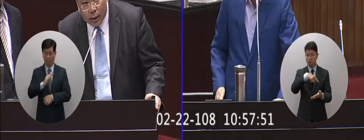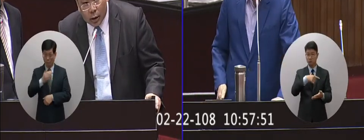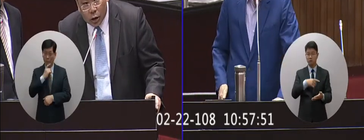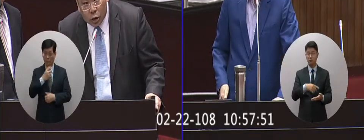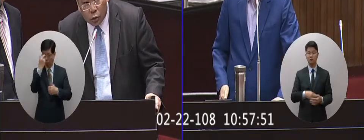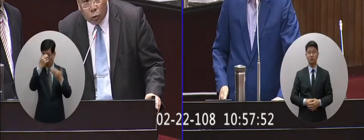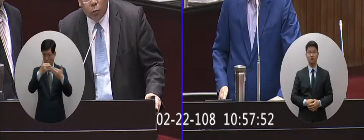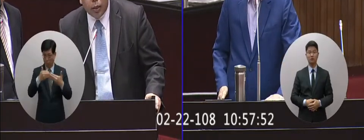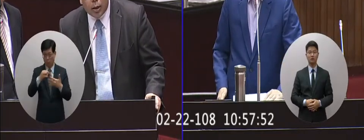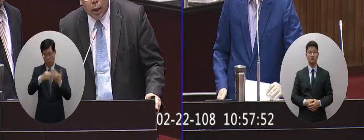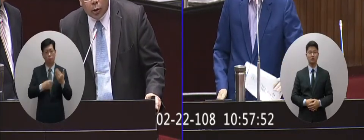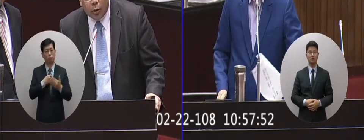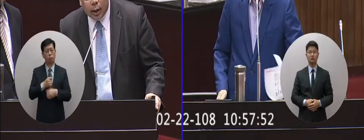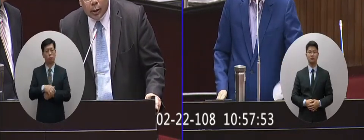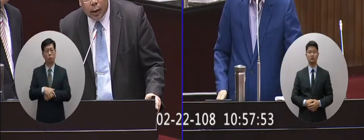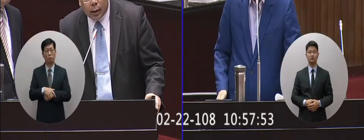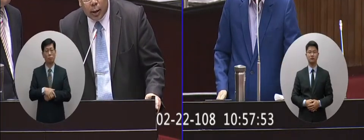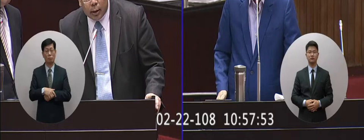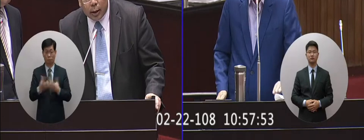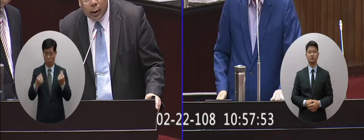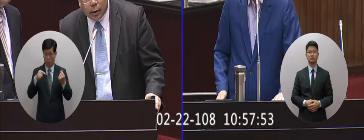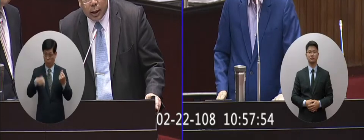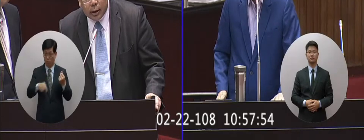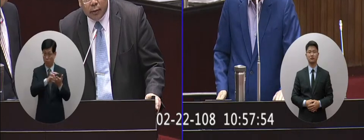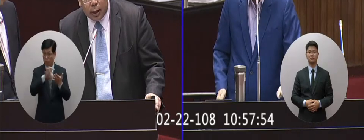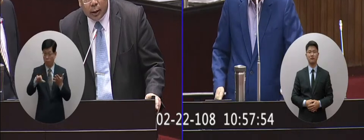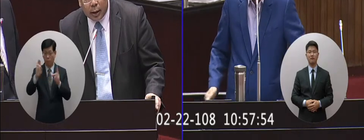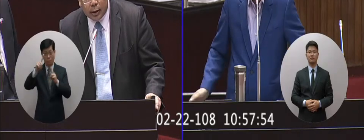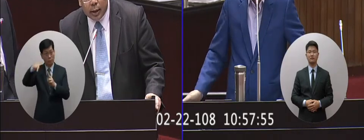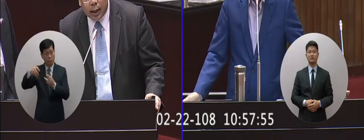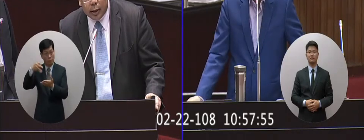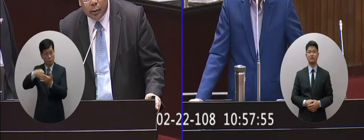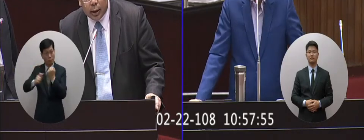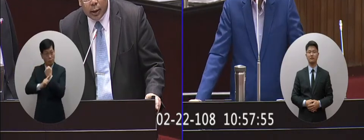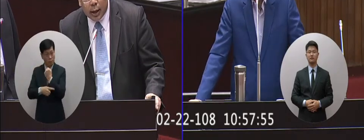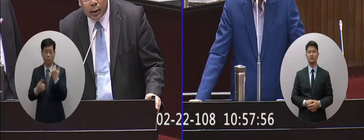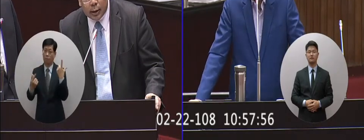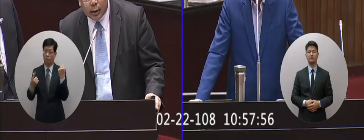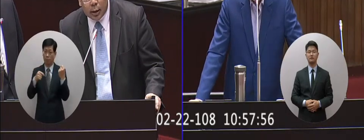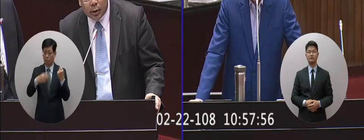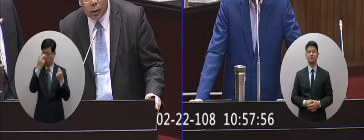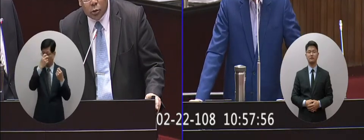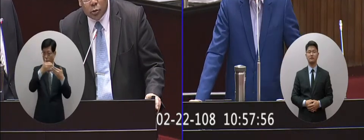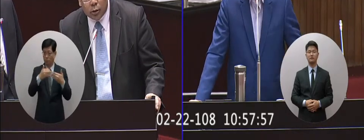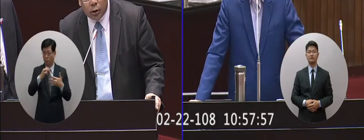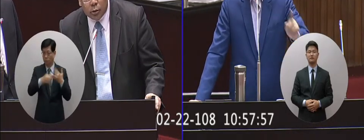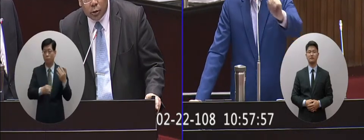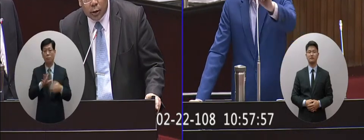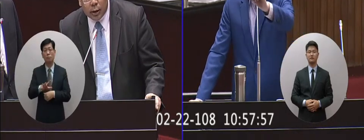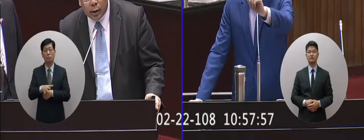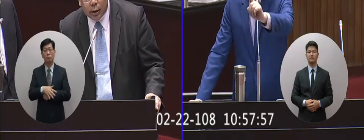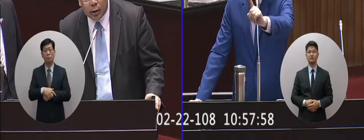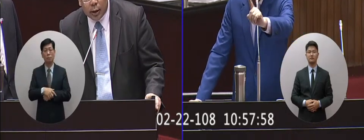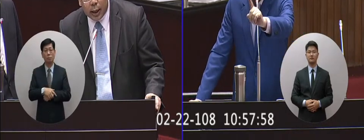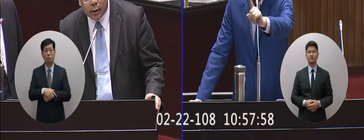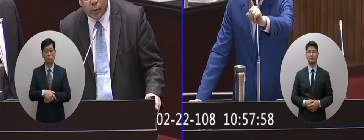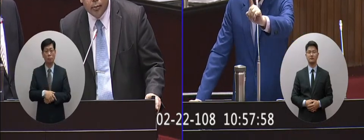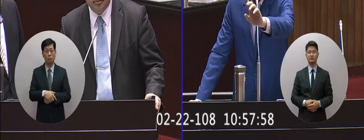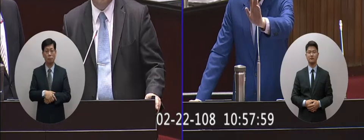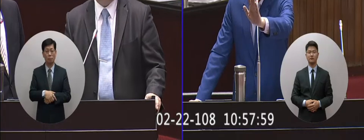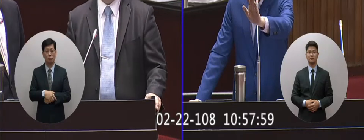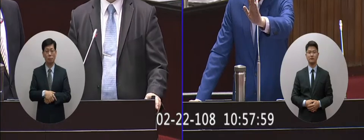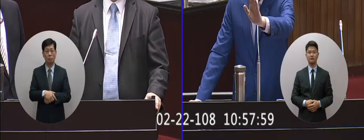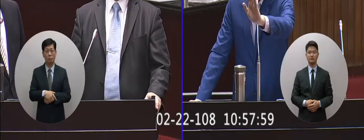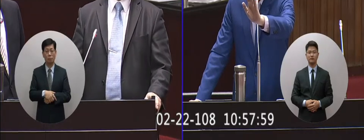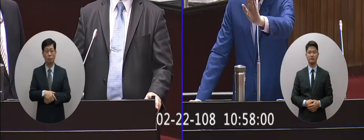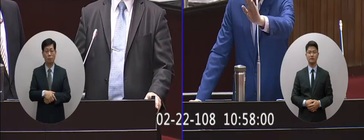查证的制度。那同样的这个道理，电子签章法底下也有这个查证的这个制度，又就认证机 关。